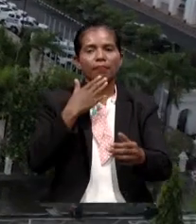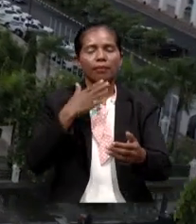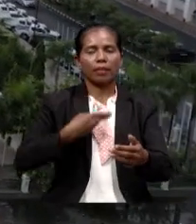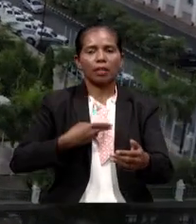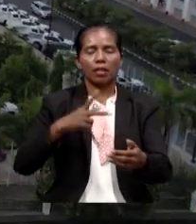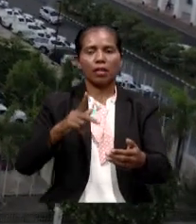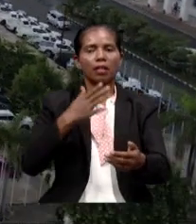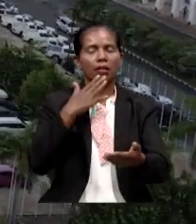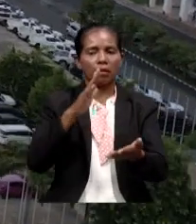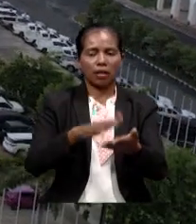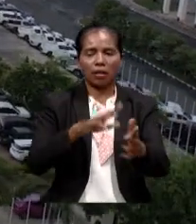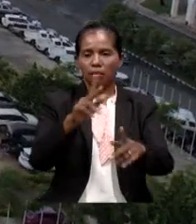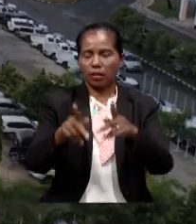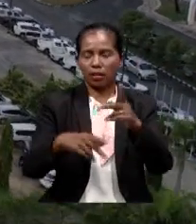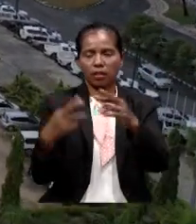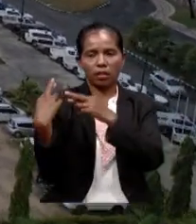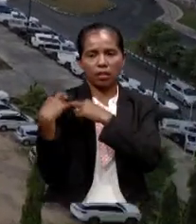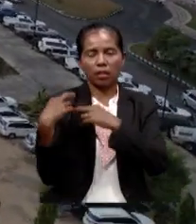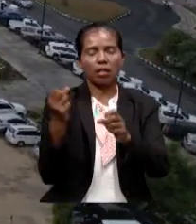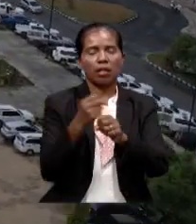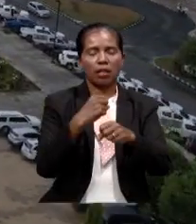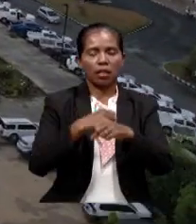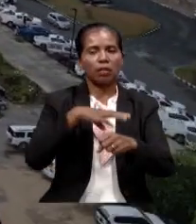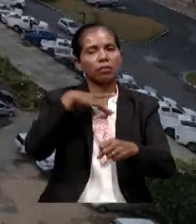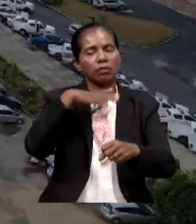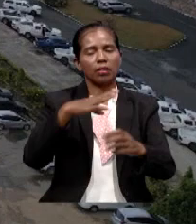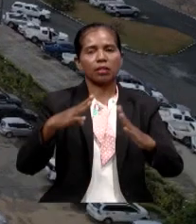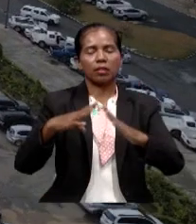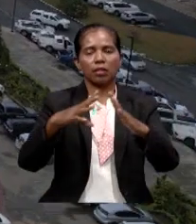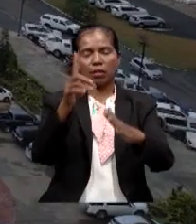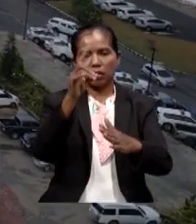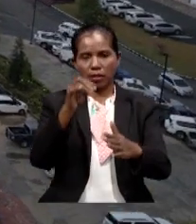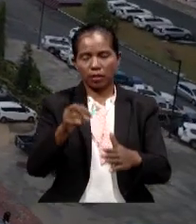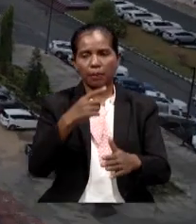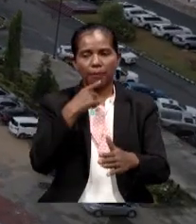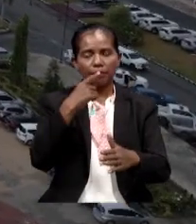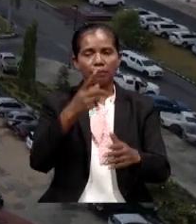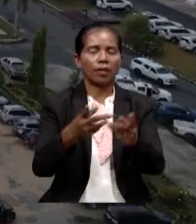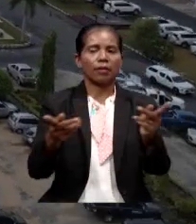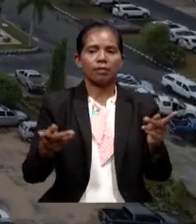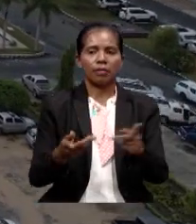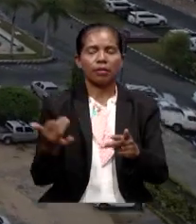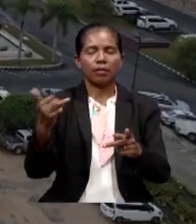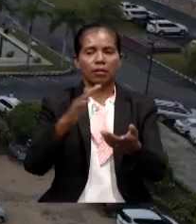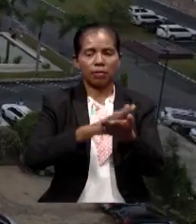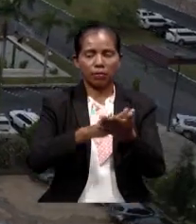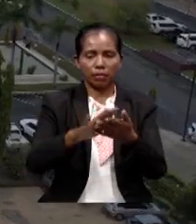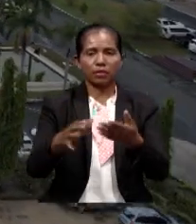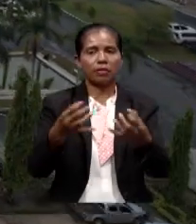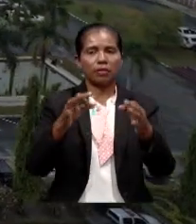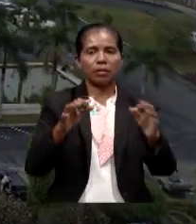la irresponsabilidadi no hakarak halo fuer sidadi Dili. Mai be realidade hatudu fatin hirak nebe hamos ona